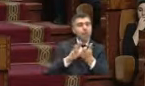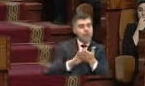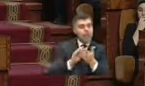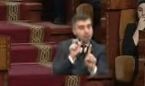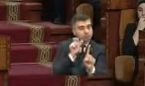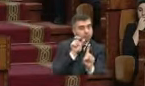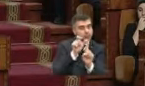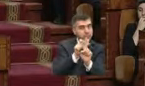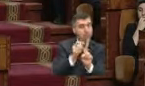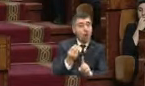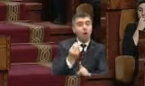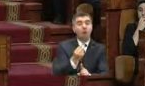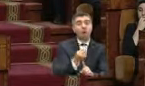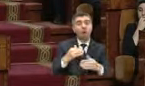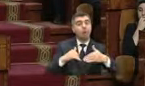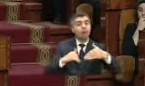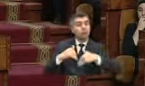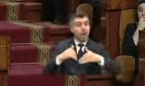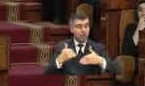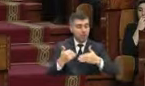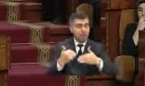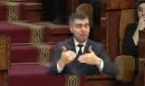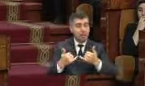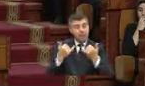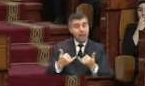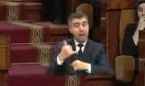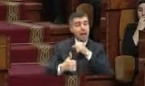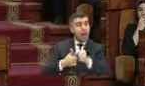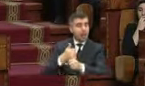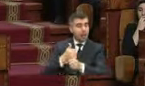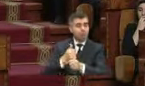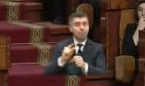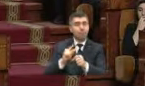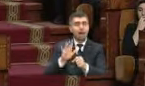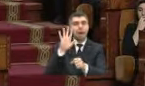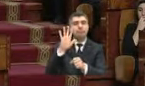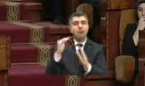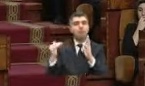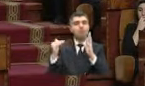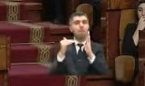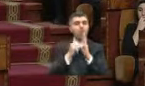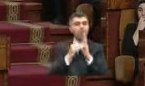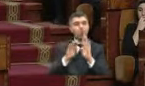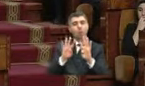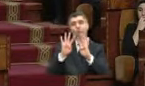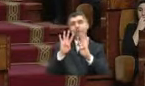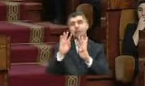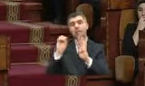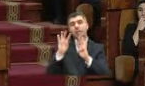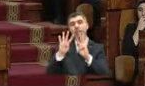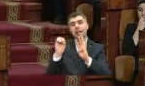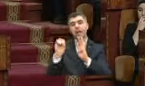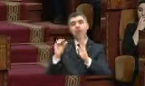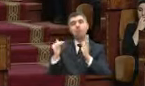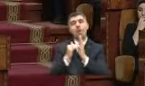في وضعية الشارع، والتي خصص لها هذه السنة مبلغ نتاع 5,800,000 درهم. المقاربة